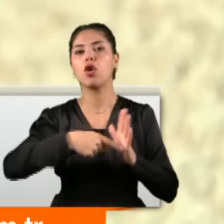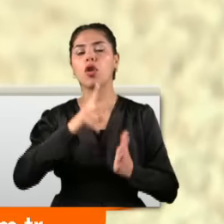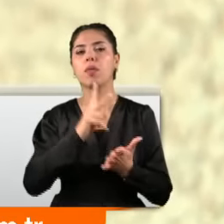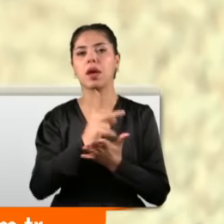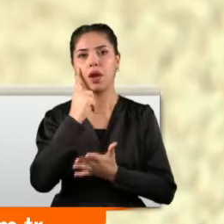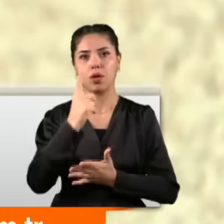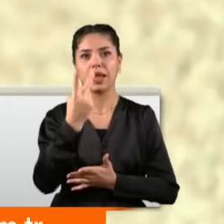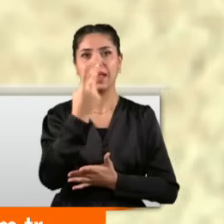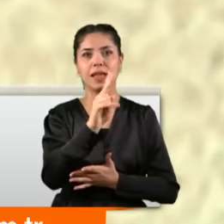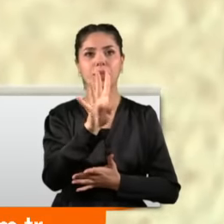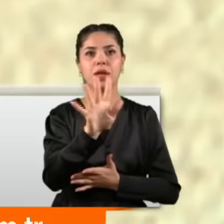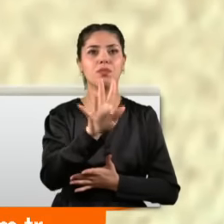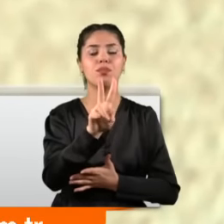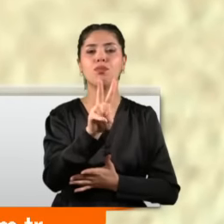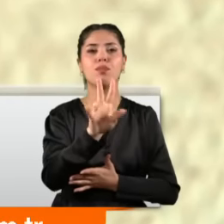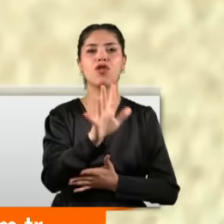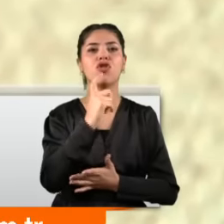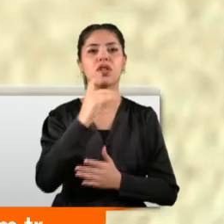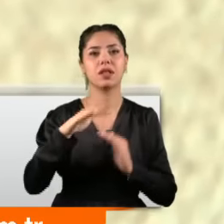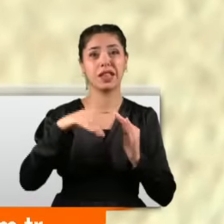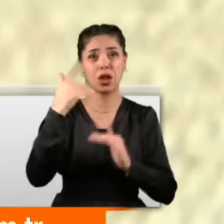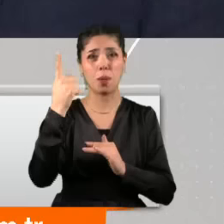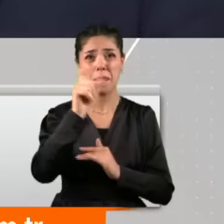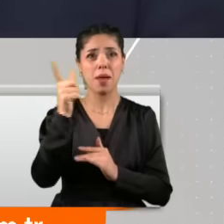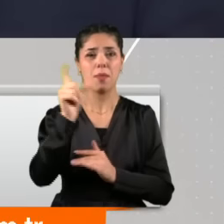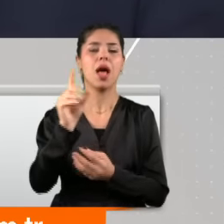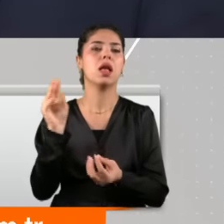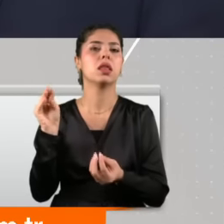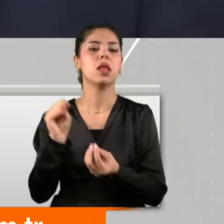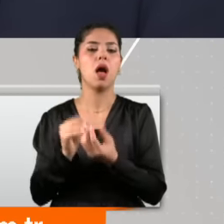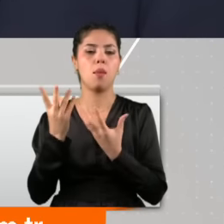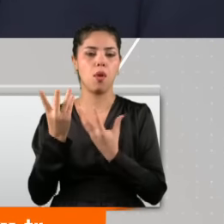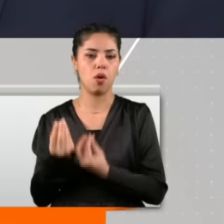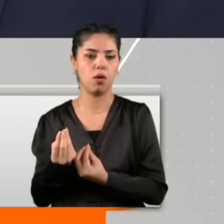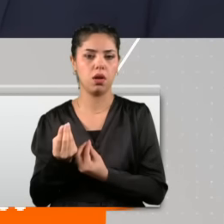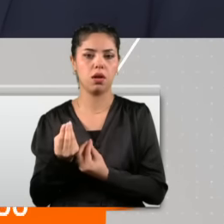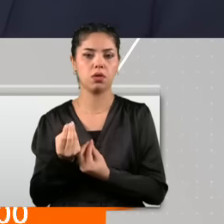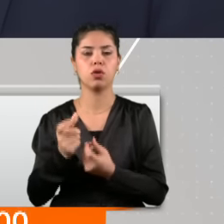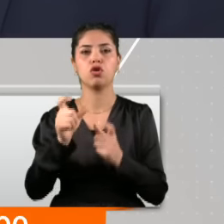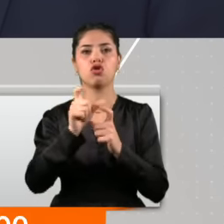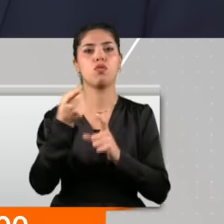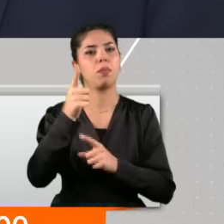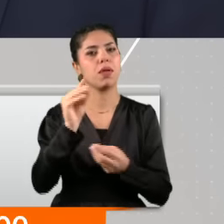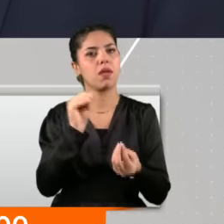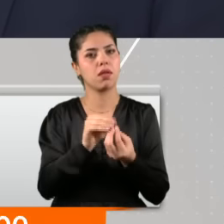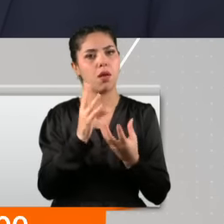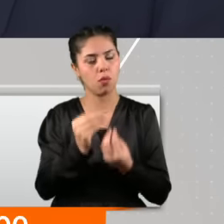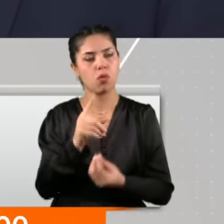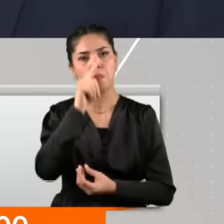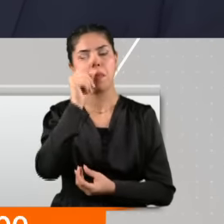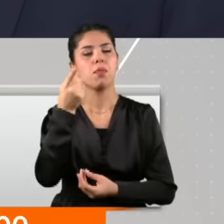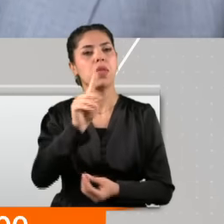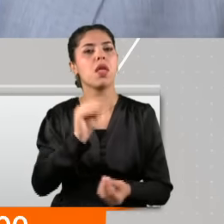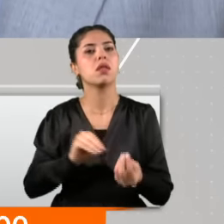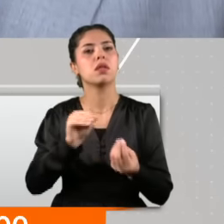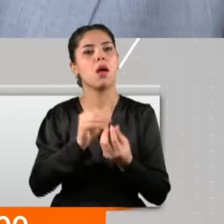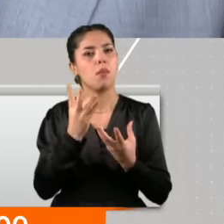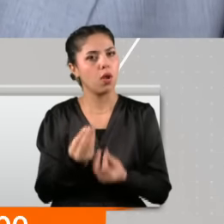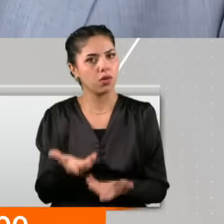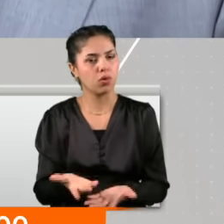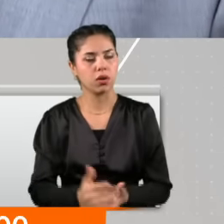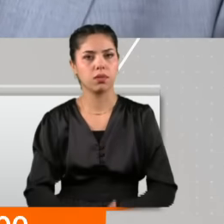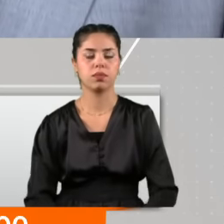yılı itibariyle suya aylık olarak zam yapılacak. Zam gelecek, o fiyatın üzerine Şubat'ta bir daha zam gelecek, Mart'ta bir daha zam gelecek.